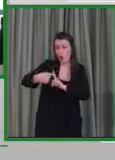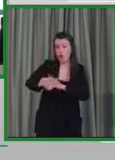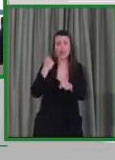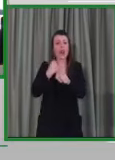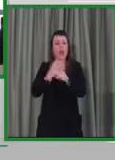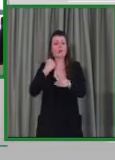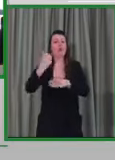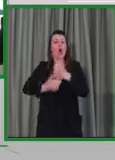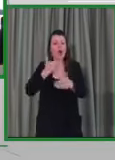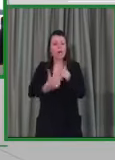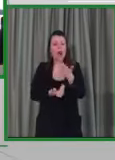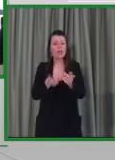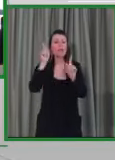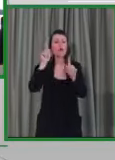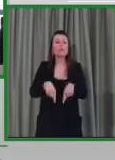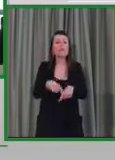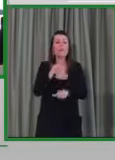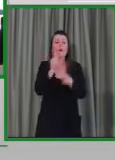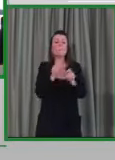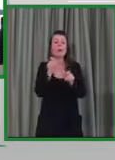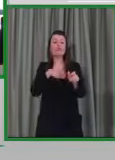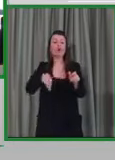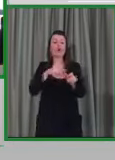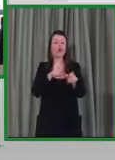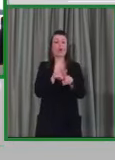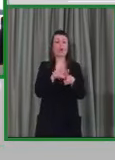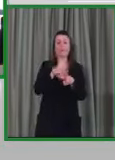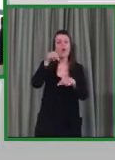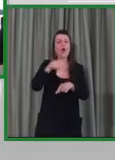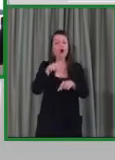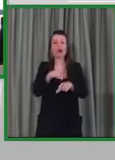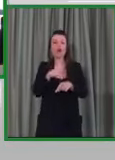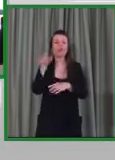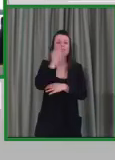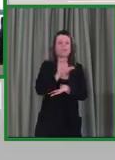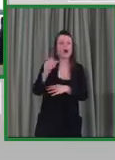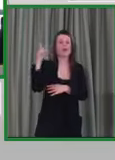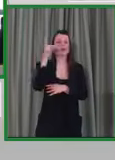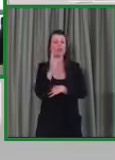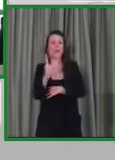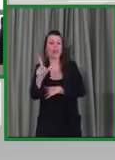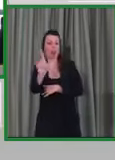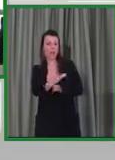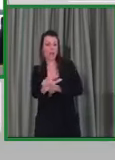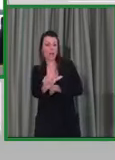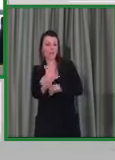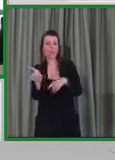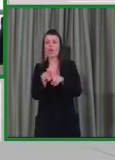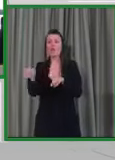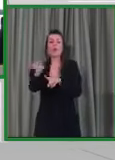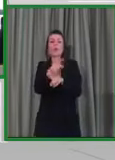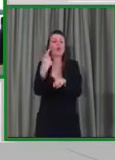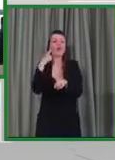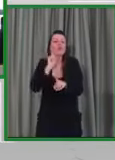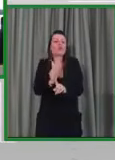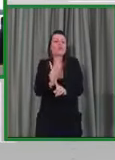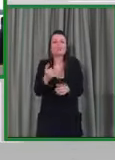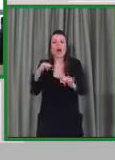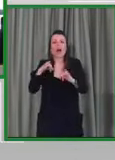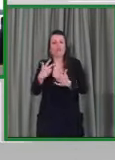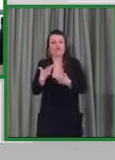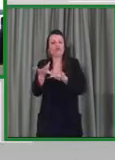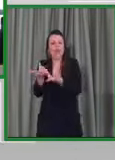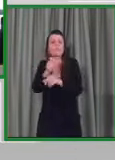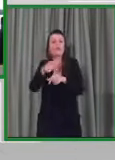riconoscono oggi il sabato la domenica la pasqua la pasquetta perché si stanno dando da fare e non solo al reparto sanitario